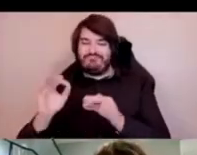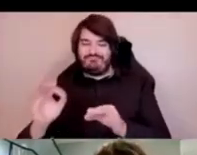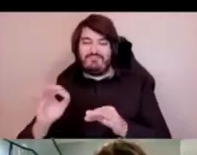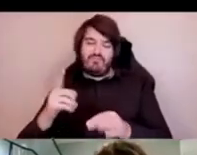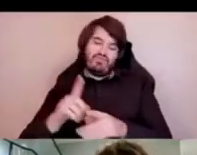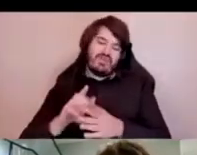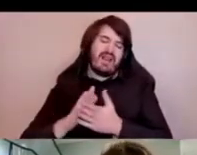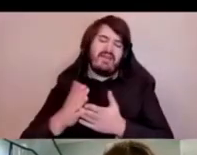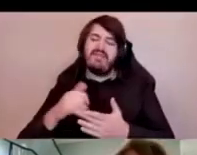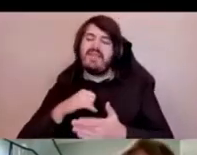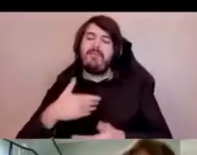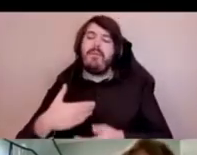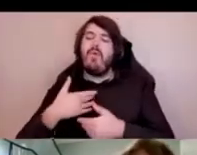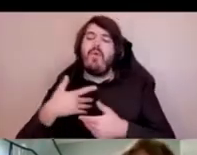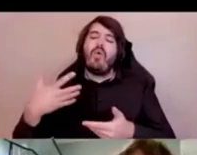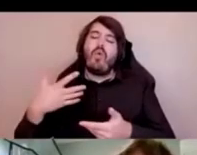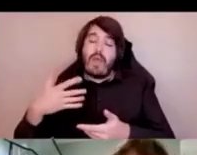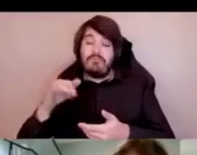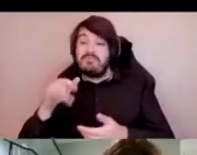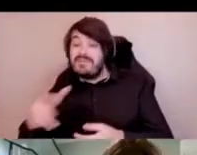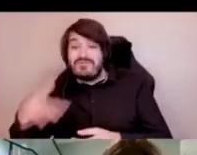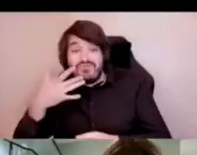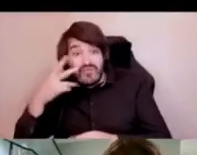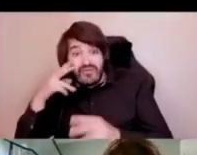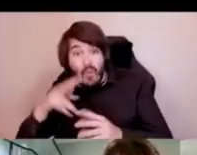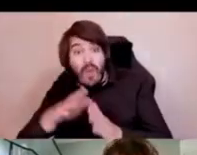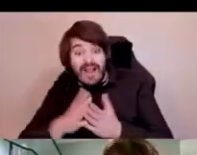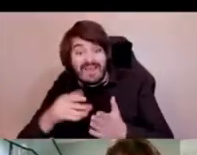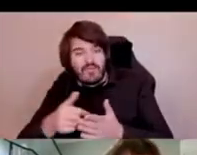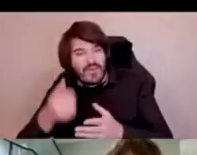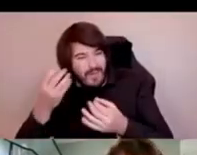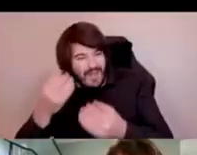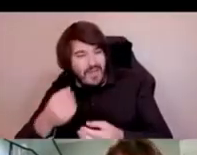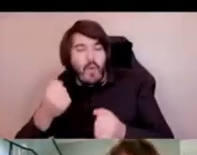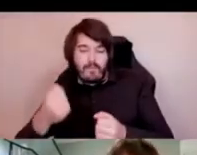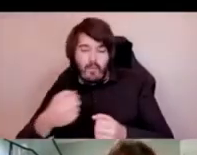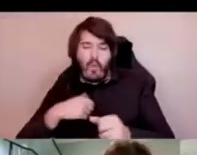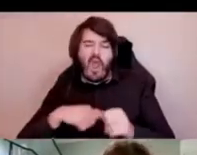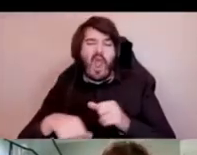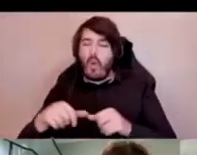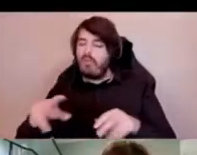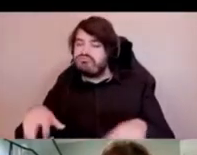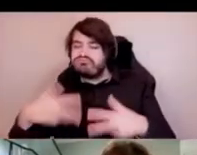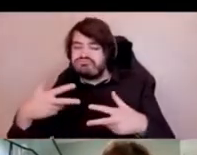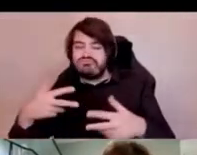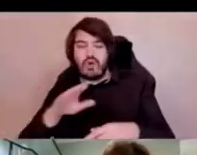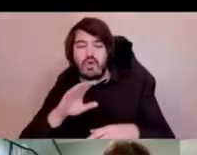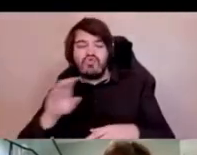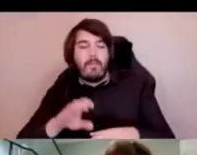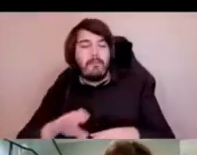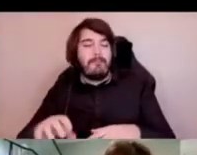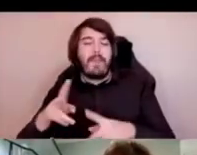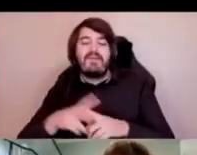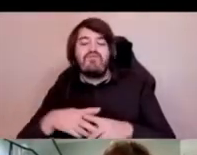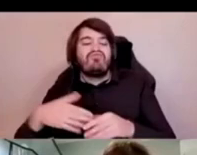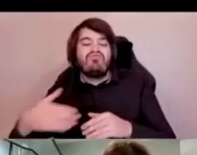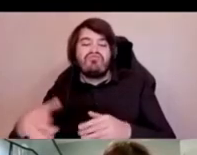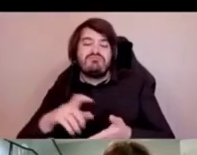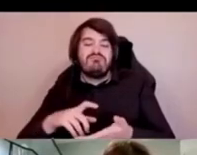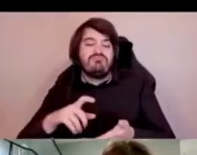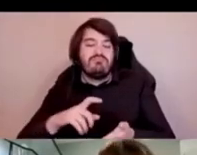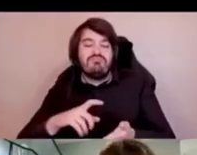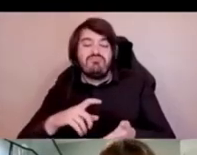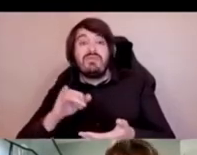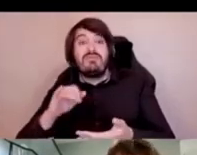nous propose. Si jamais vous voulez voir ce livre-là, on peut s'arranger soit un rendez-vous Zoom ou quand le temps le permettra,